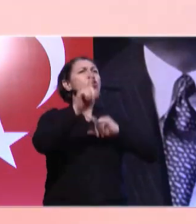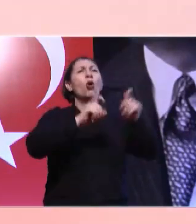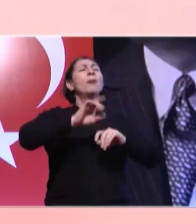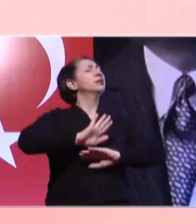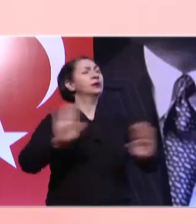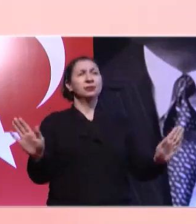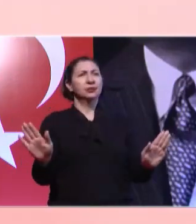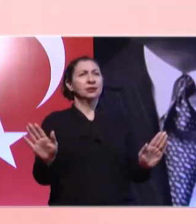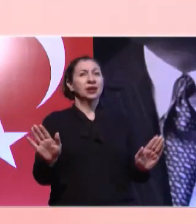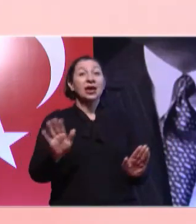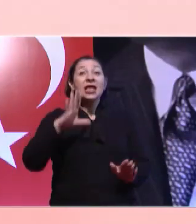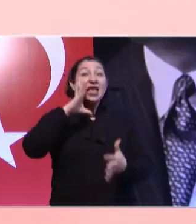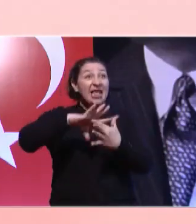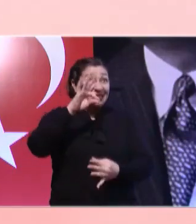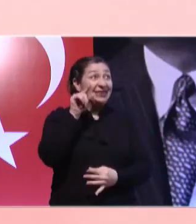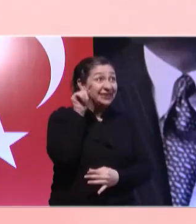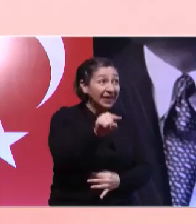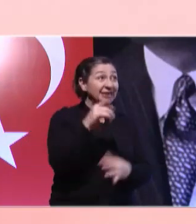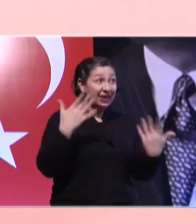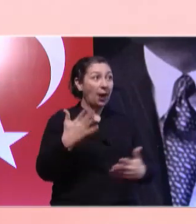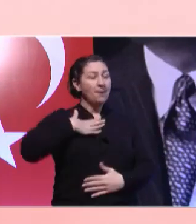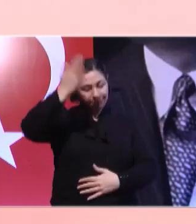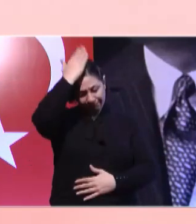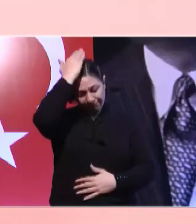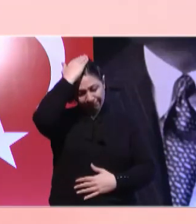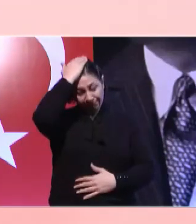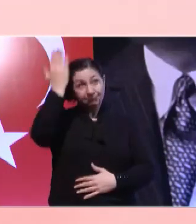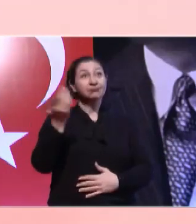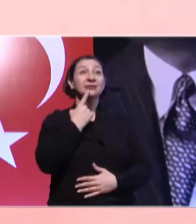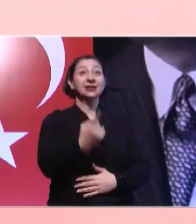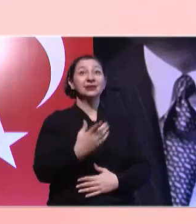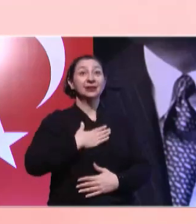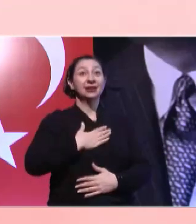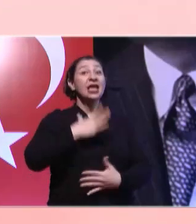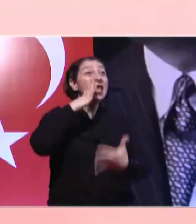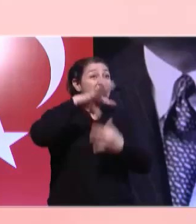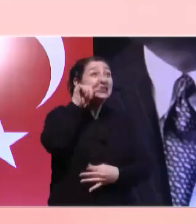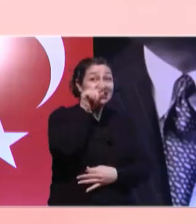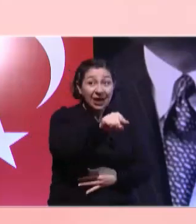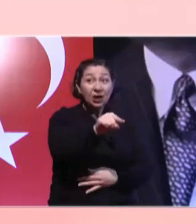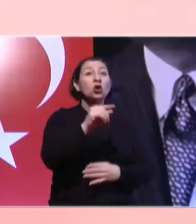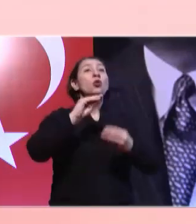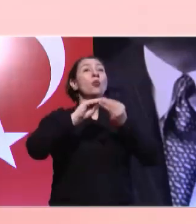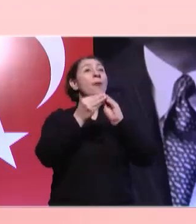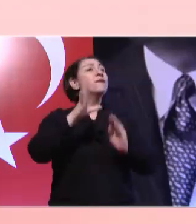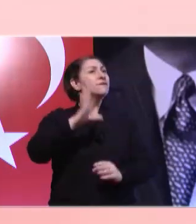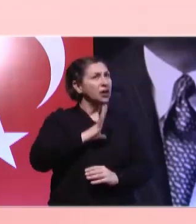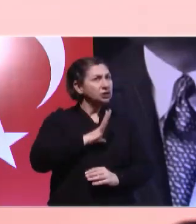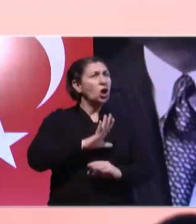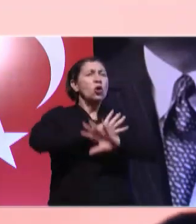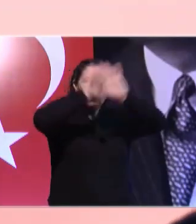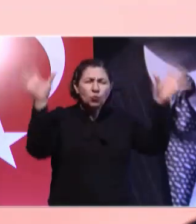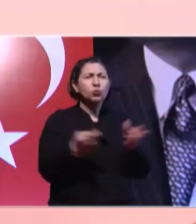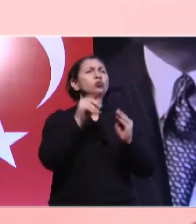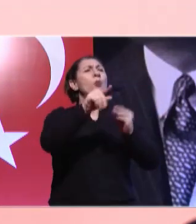sorgulamadan, insansa başımızın üstünde yeri var dedik. İnsansa sorunları varsa bütün